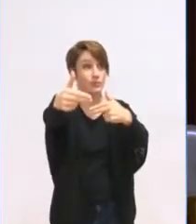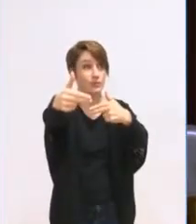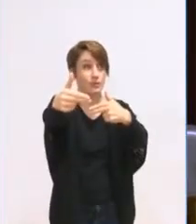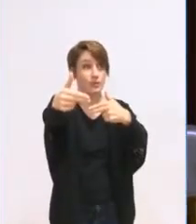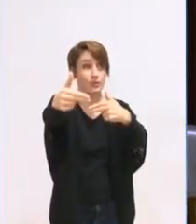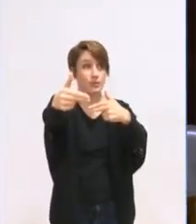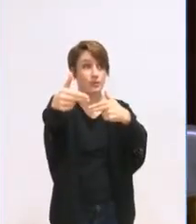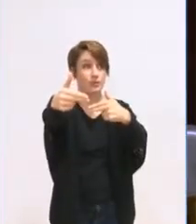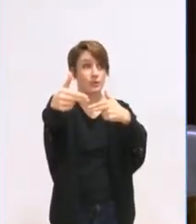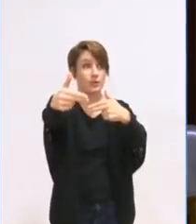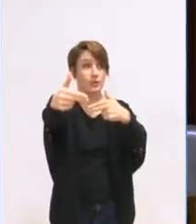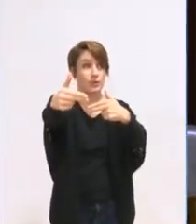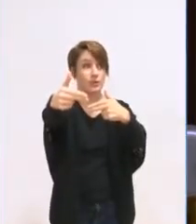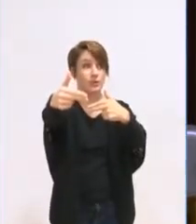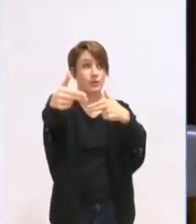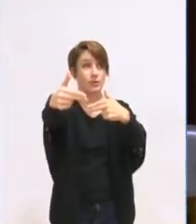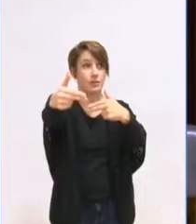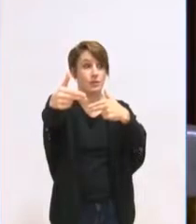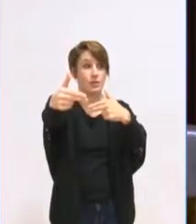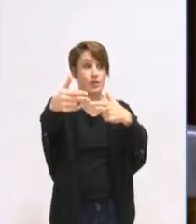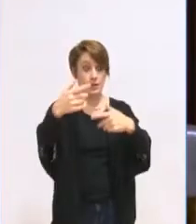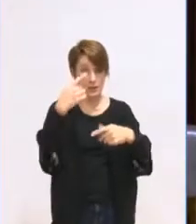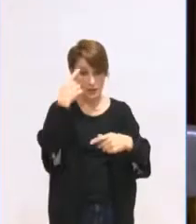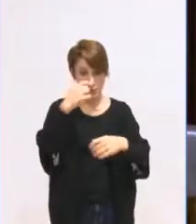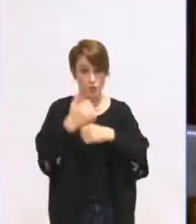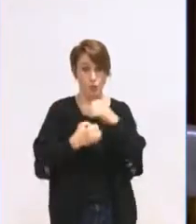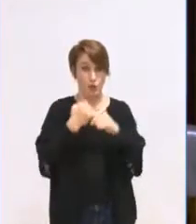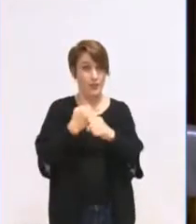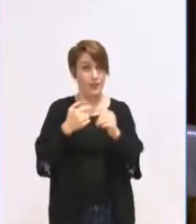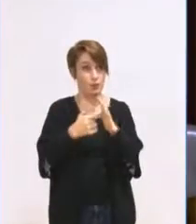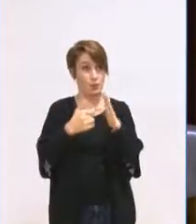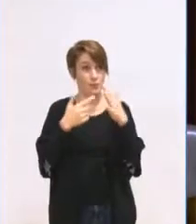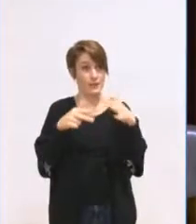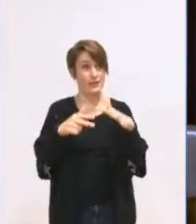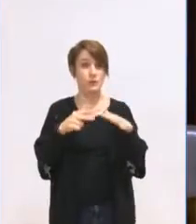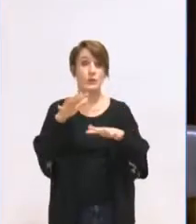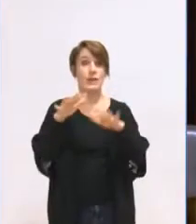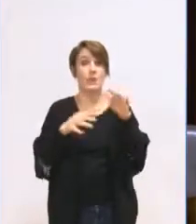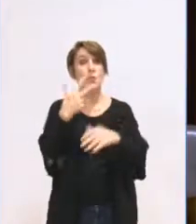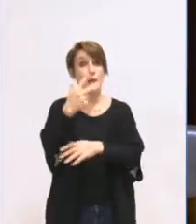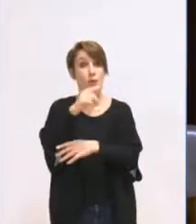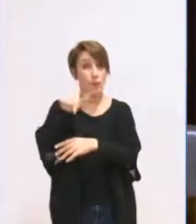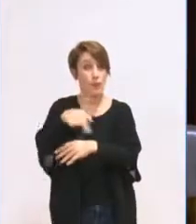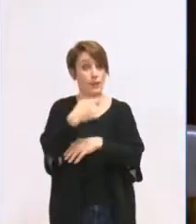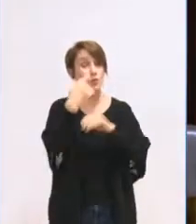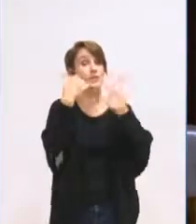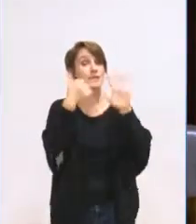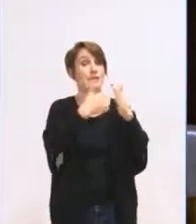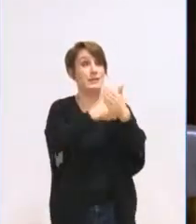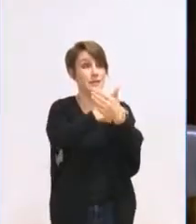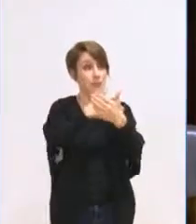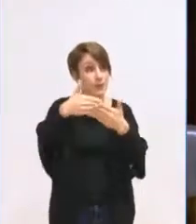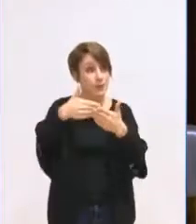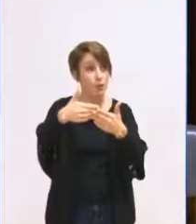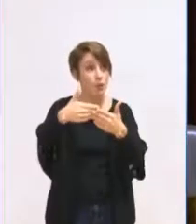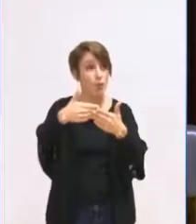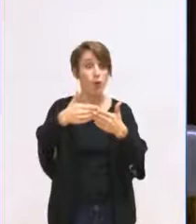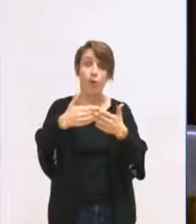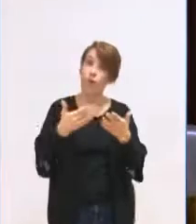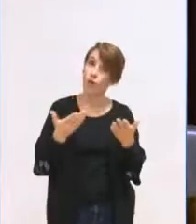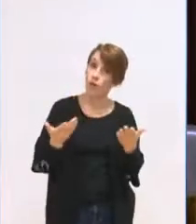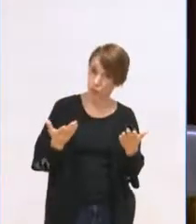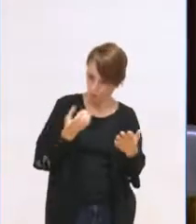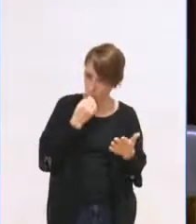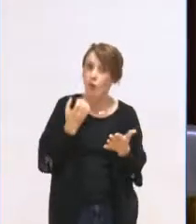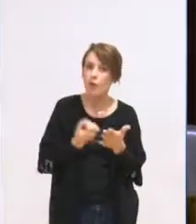3,6 millions pour l'année 2018, dans un contexte, et cela vient d'être évoqué,